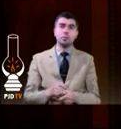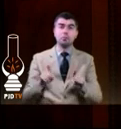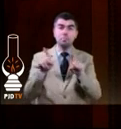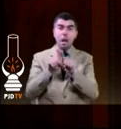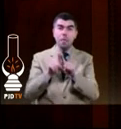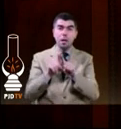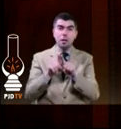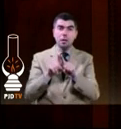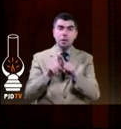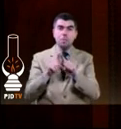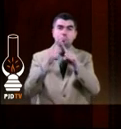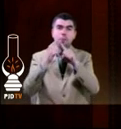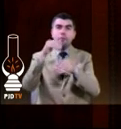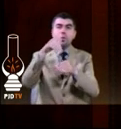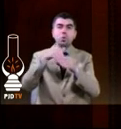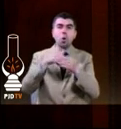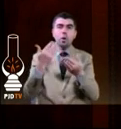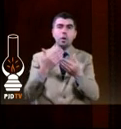الأموال ديال اليتامى